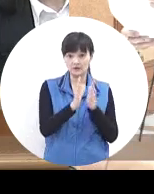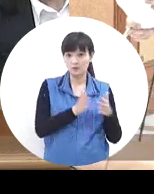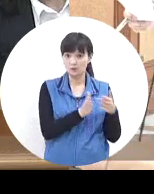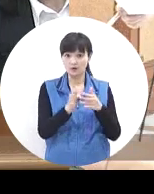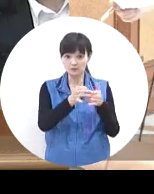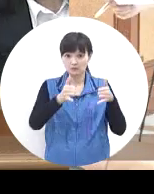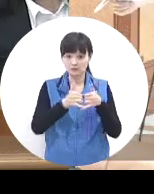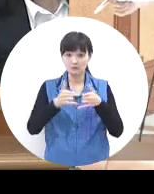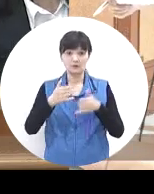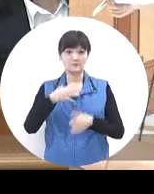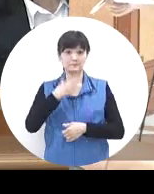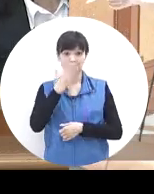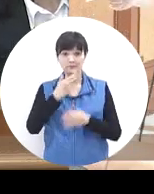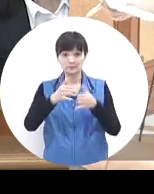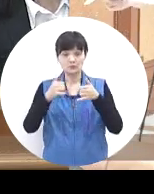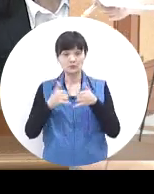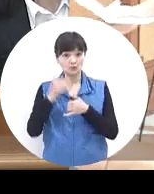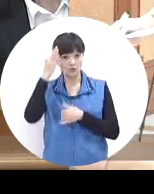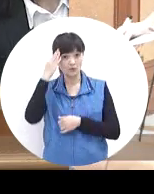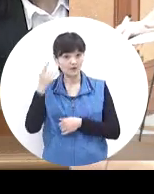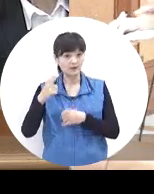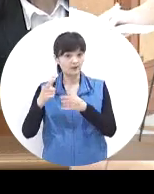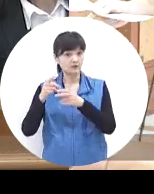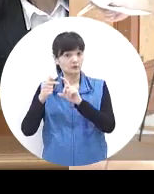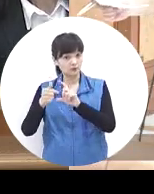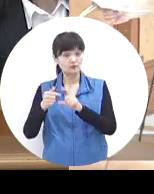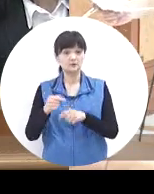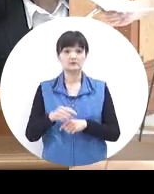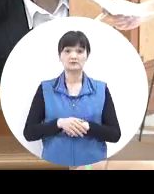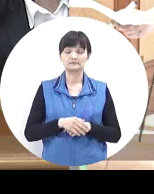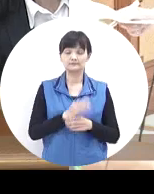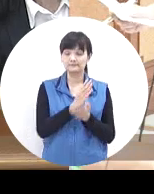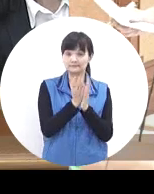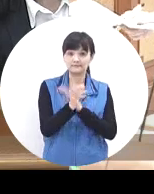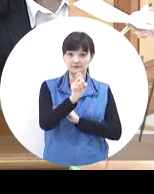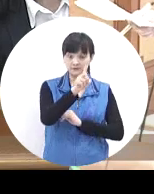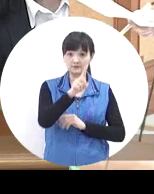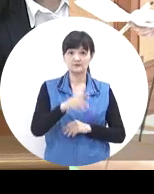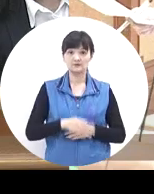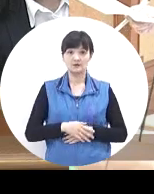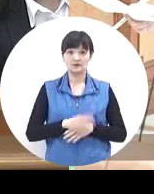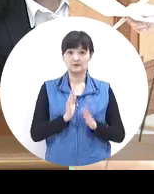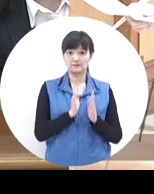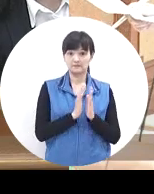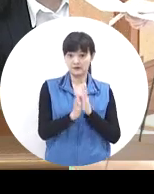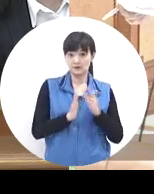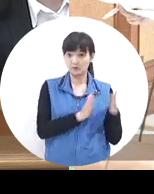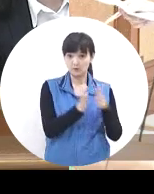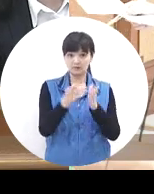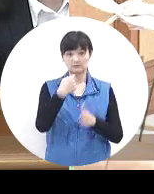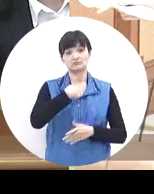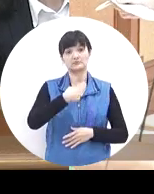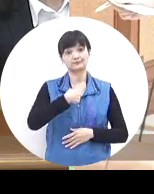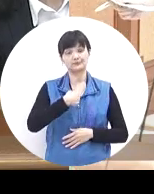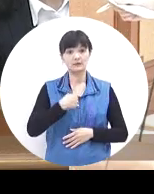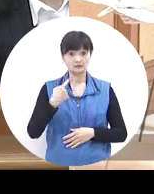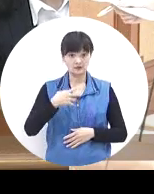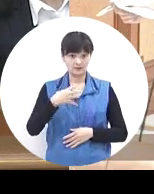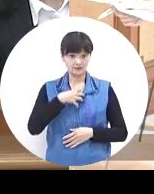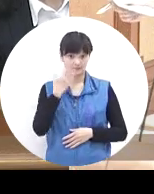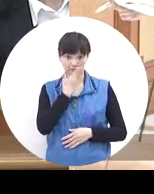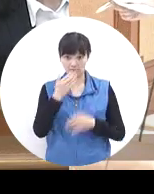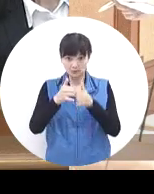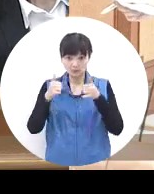11个，那 乌来区是透过部落会议，白湾子是因为本席在。 对对对啊，是，所以你， 然后结果阿美族他要